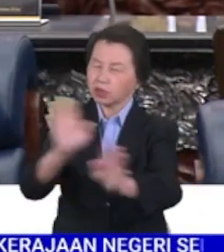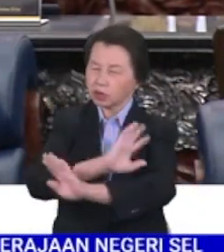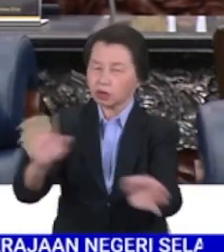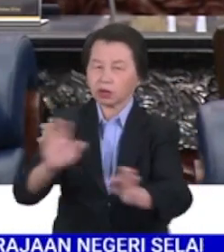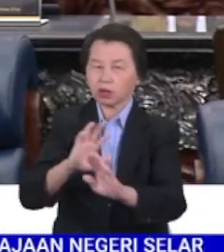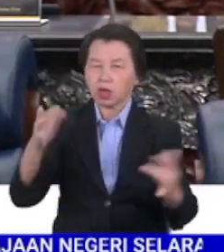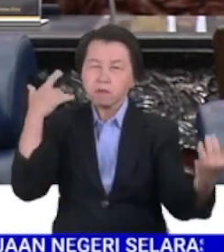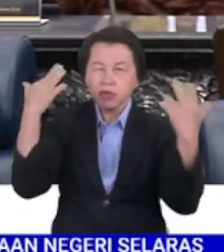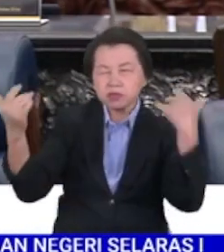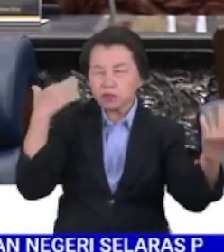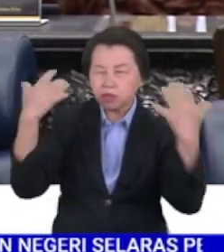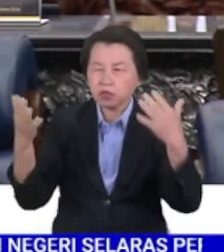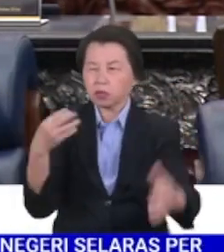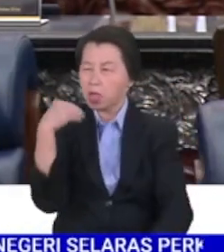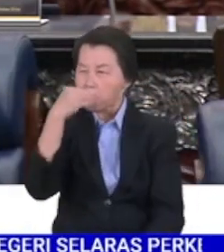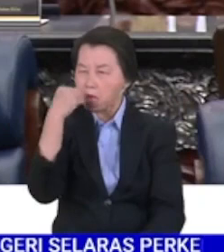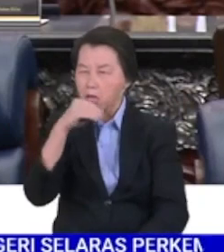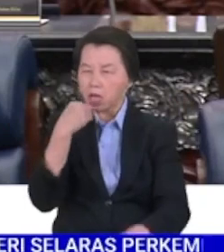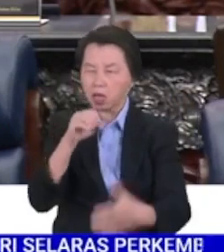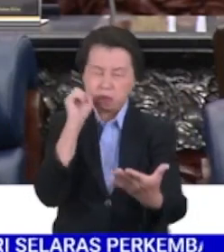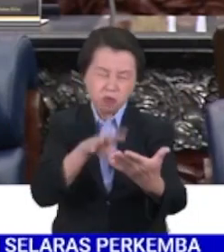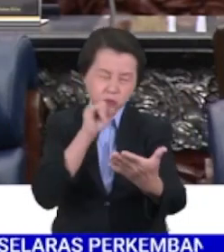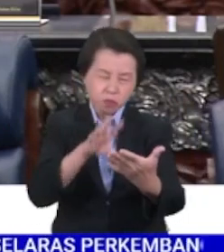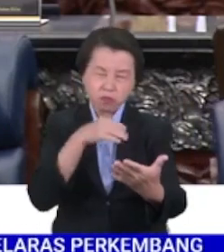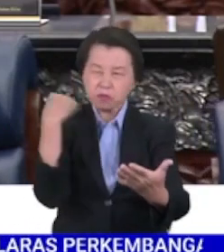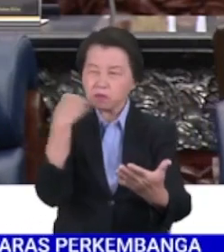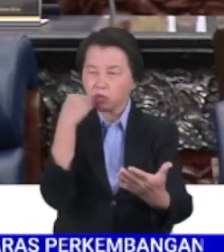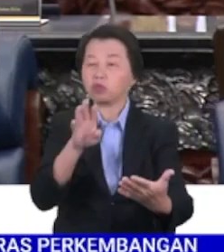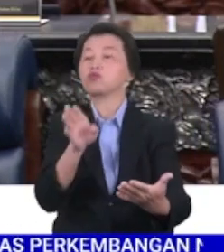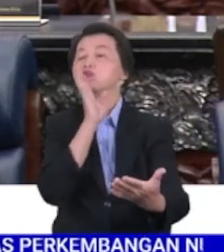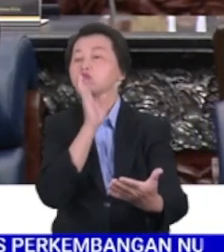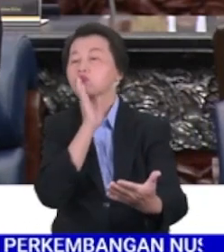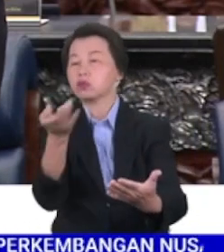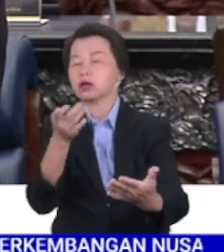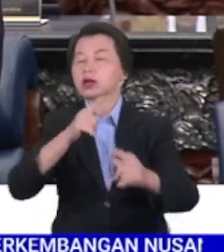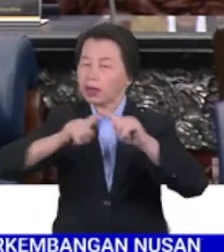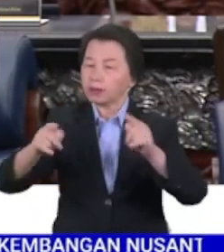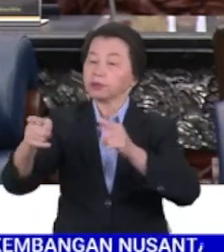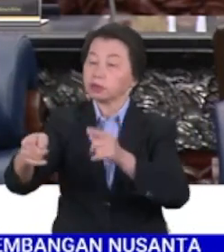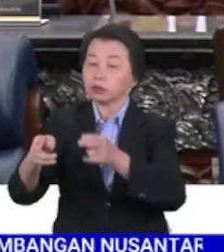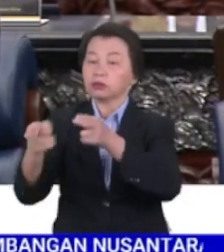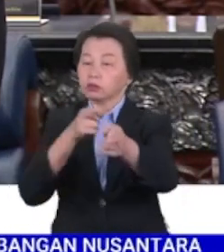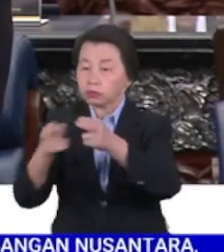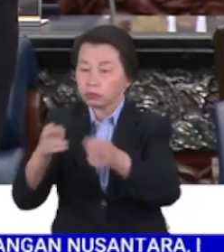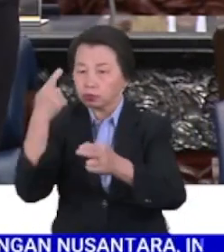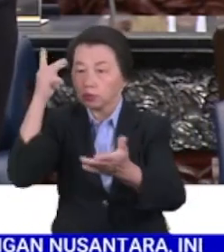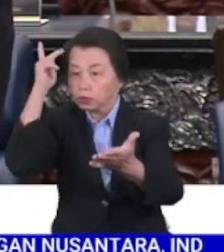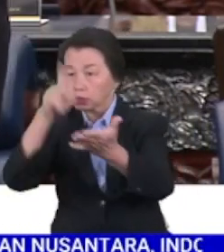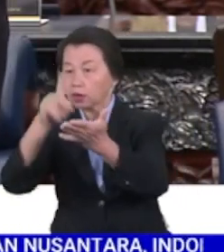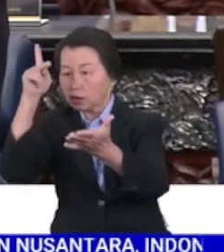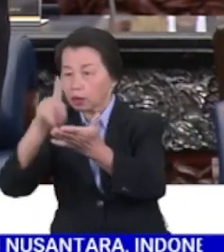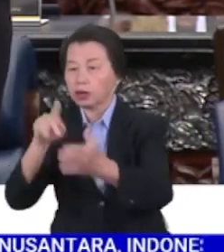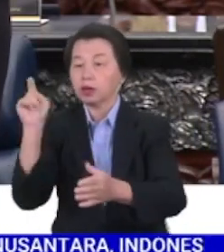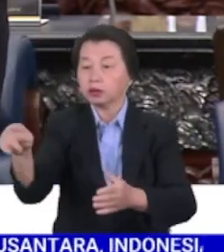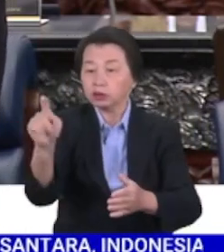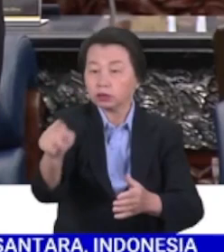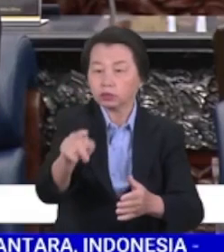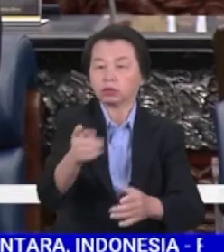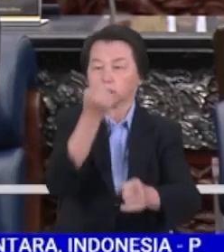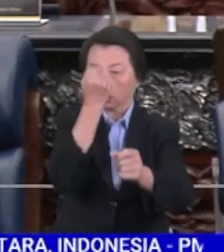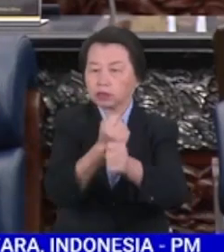hanya bising di TikTok tetapi usahakan untuk mengenal pasti bahawa mereka